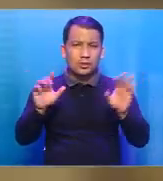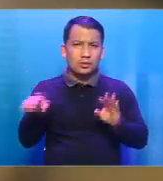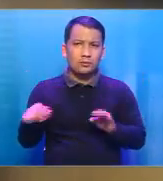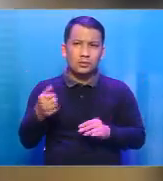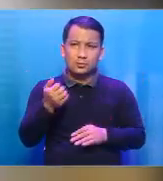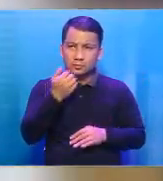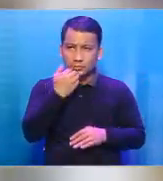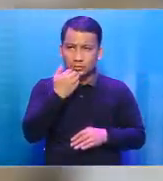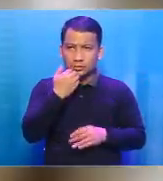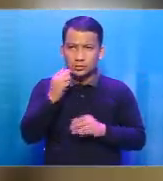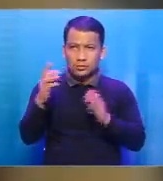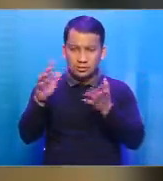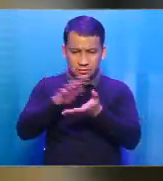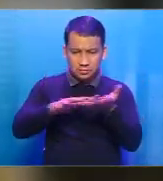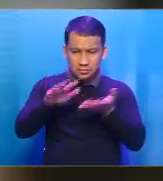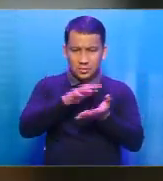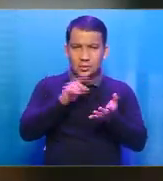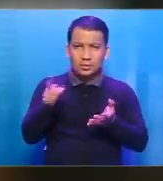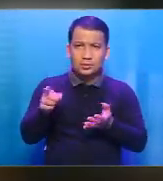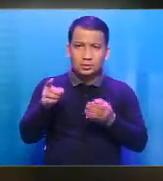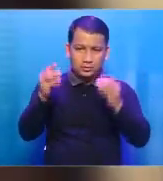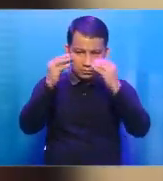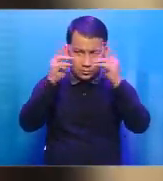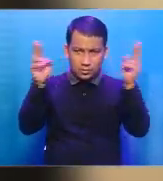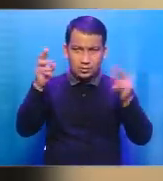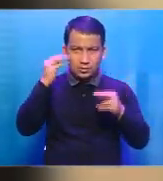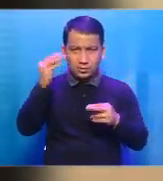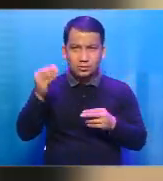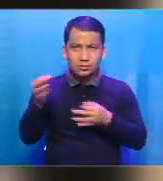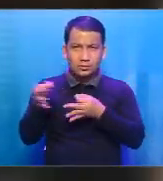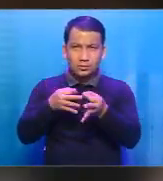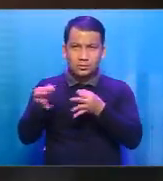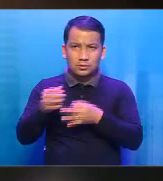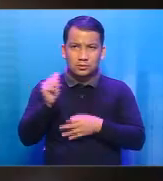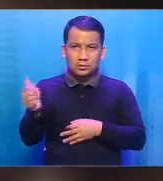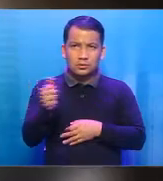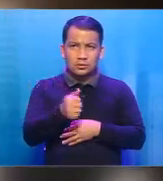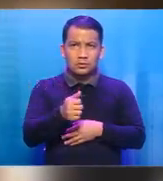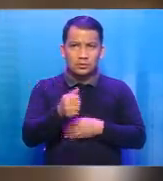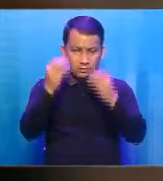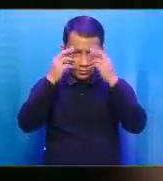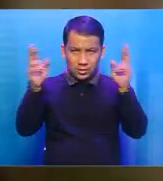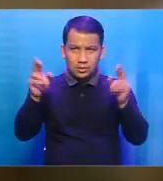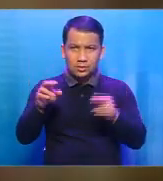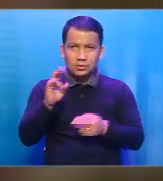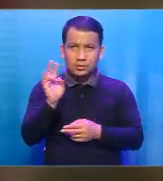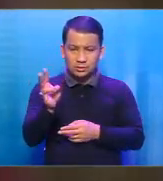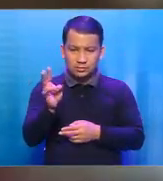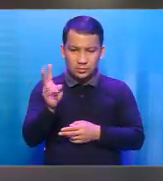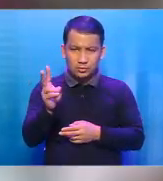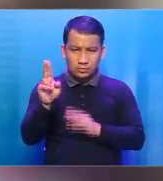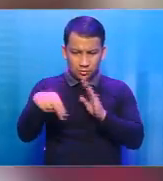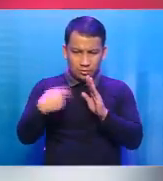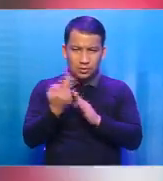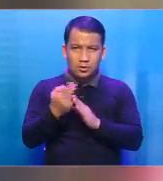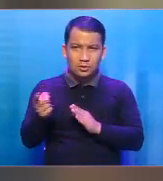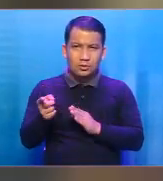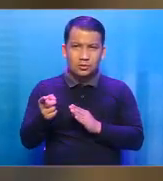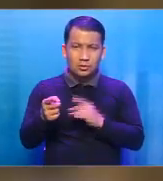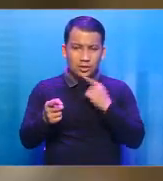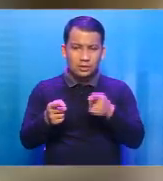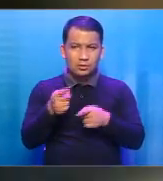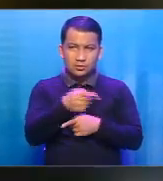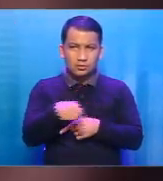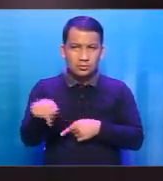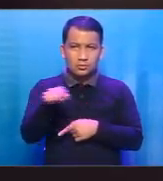mga paglabag sa party ayon mismo kay Magalong. Pinagpapaliwanag na ang Damanor sa loob ng 72 oras at pinatutukoy